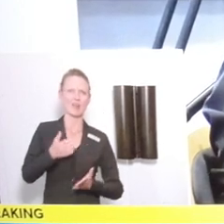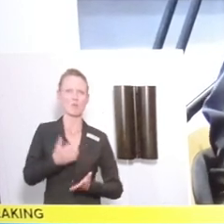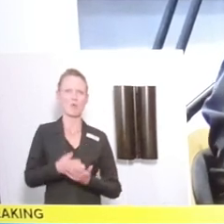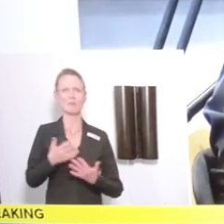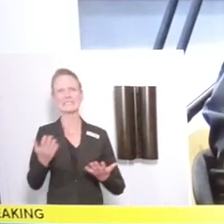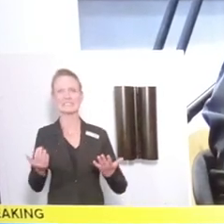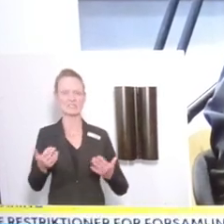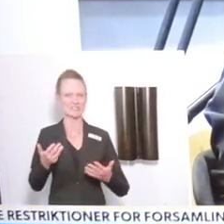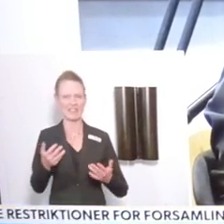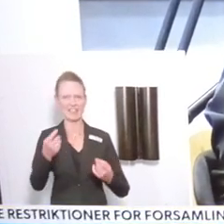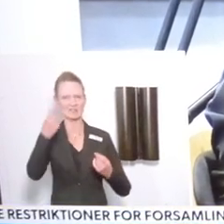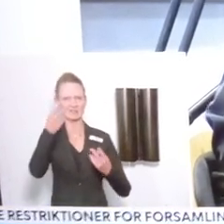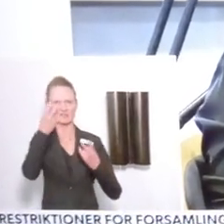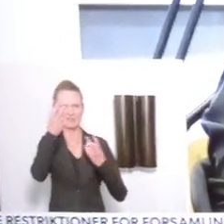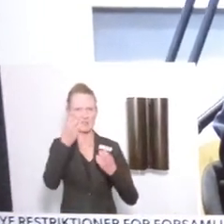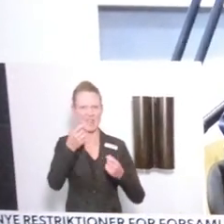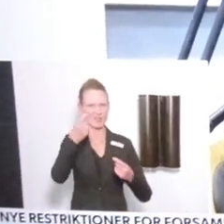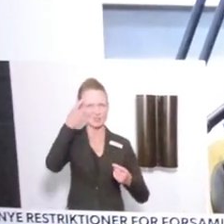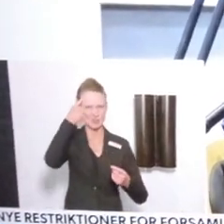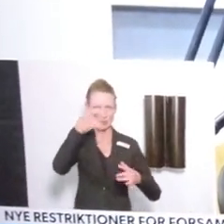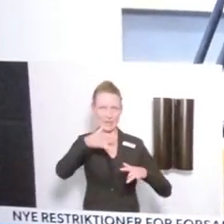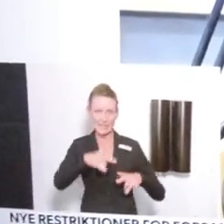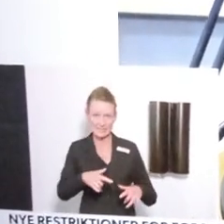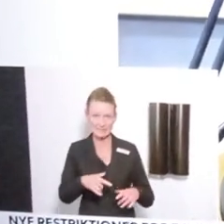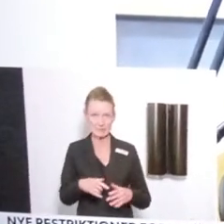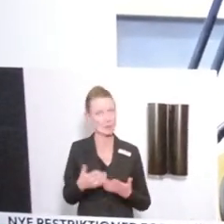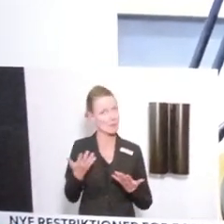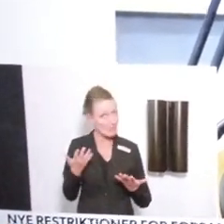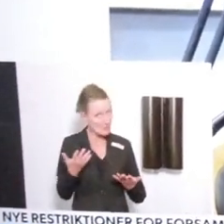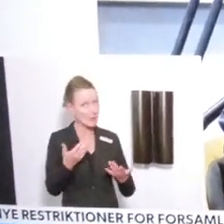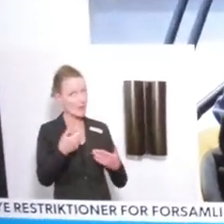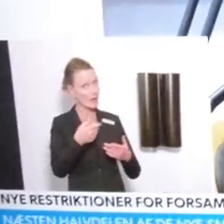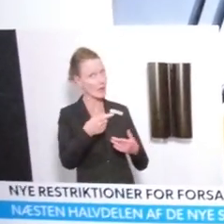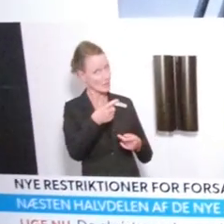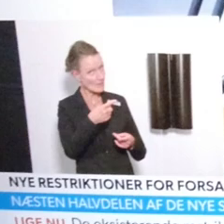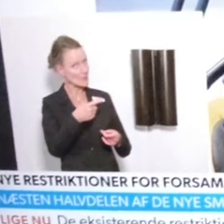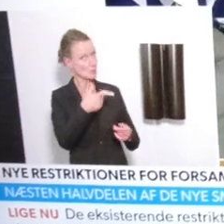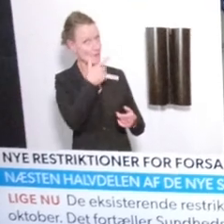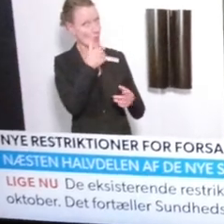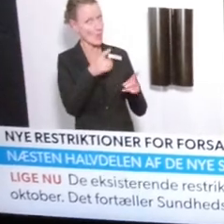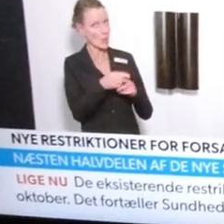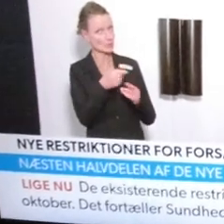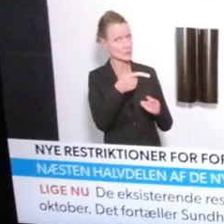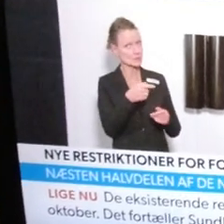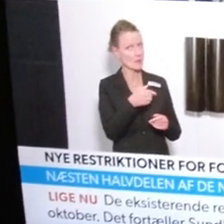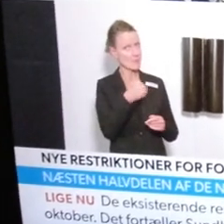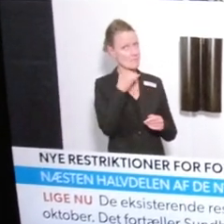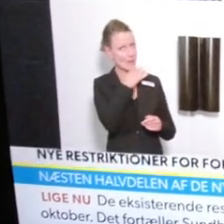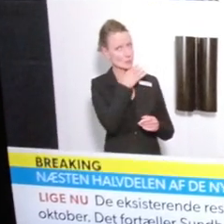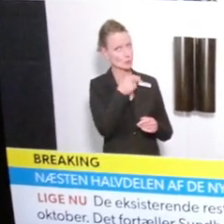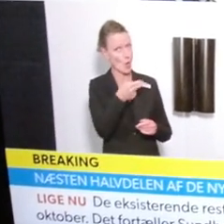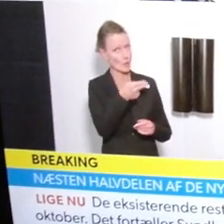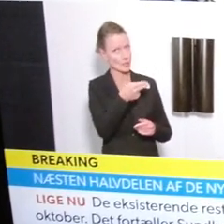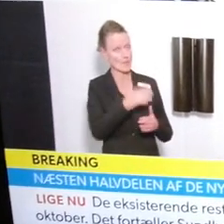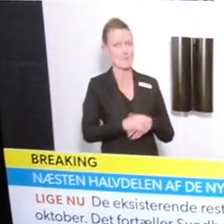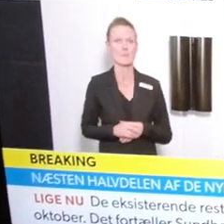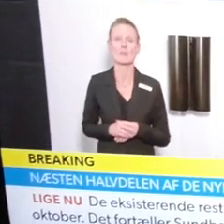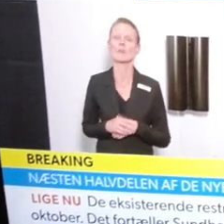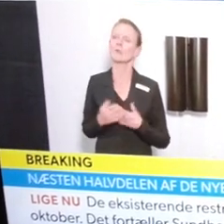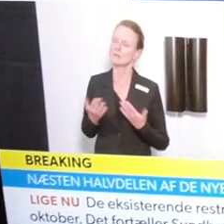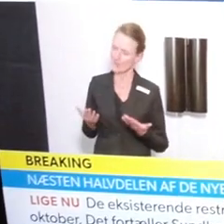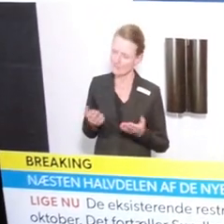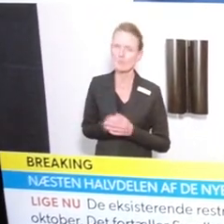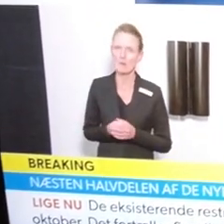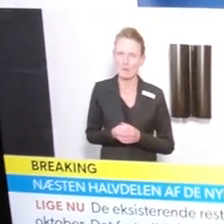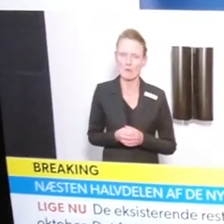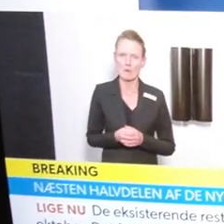Er det en bekymring, som du, Magnus Holm, deler? Ja, det er det. Jeg har også set analyserne, hvor